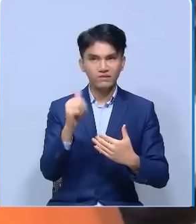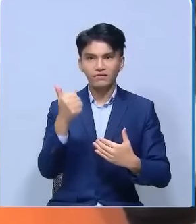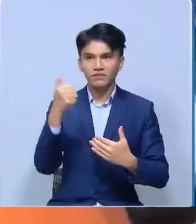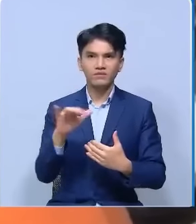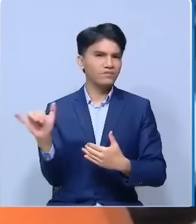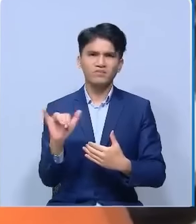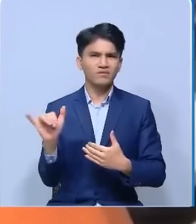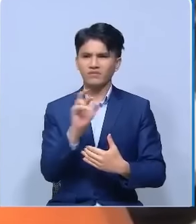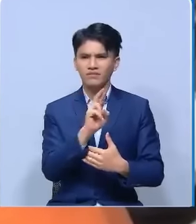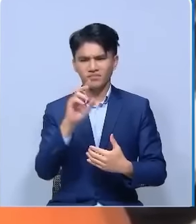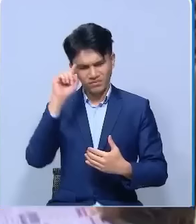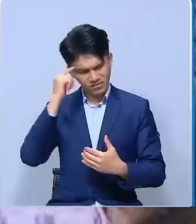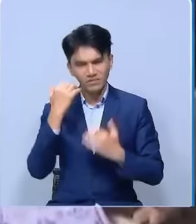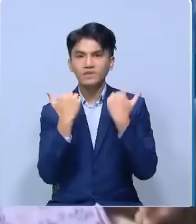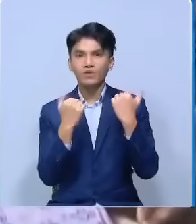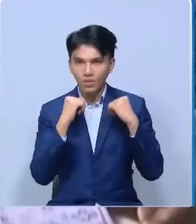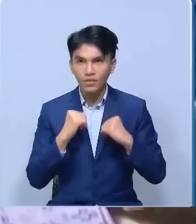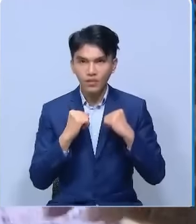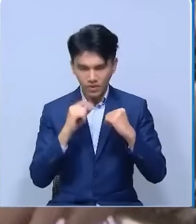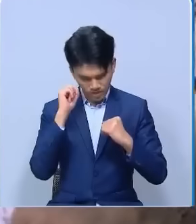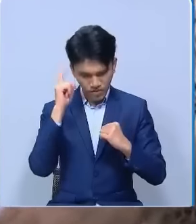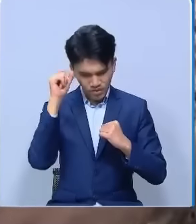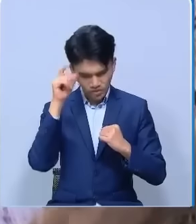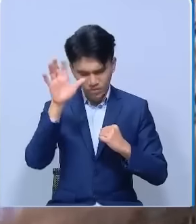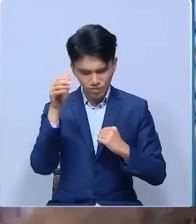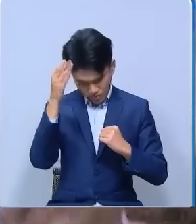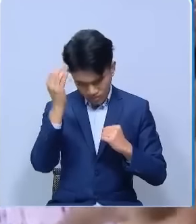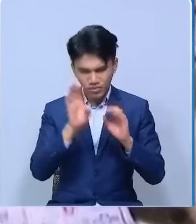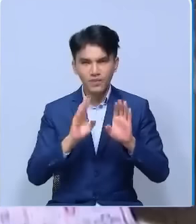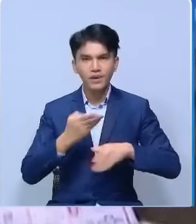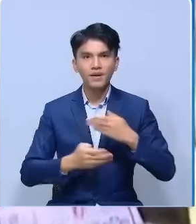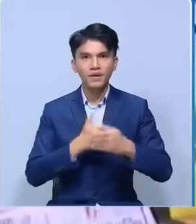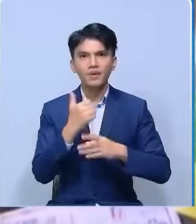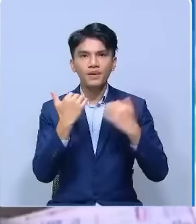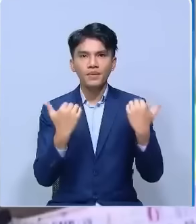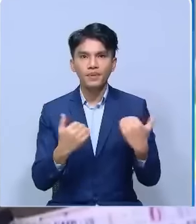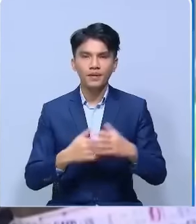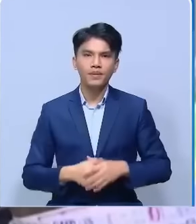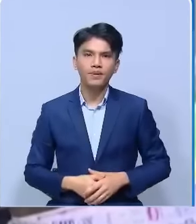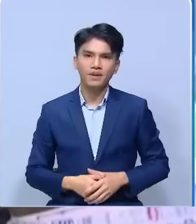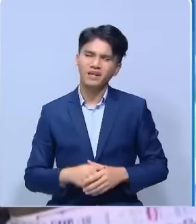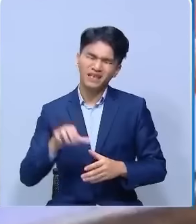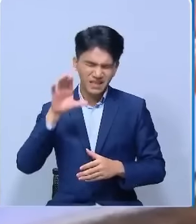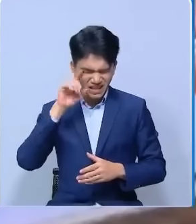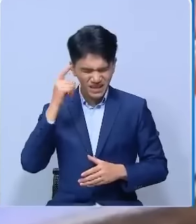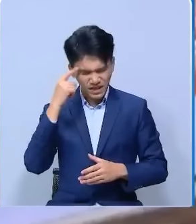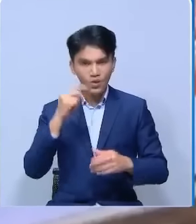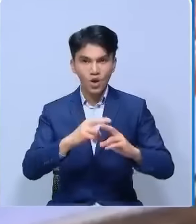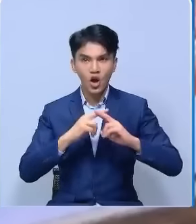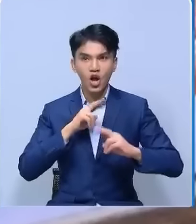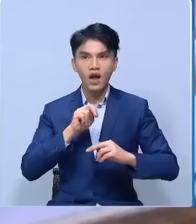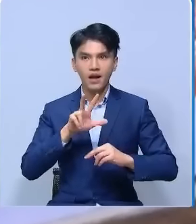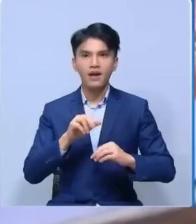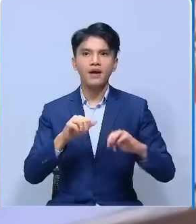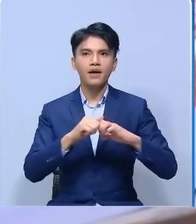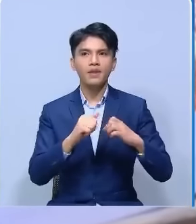ยังไม่เข้าใจในตัวระบบแต่เดี๋ยววันนี้พยายามจะให้เก็ตระบบให้หมดก่อนแล้วจะได้เปิดขายให้ได้วันนี้นะเชื่อว่าส่วนตัวเนี่ยไอ้ N3 จะไม่